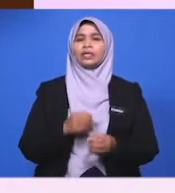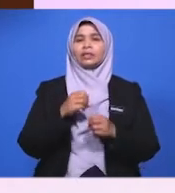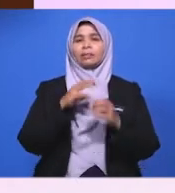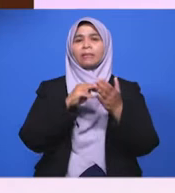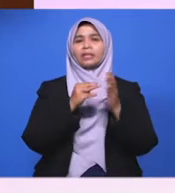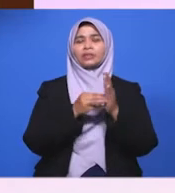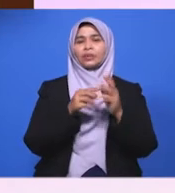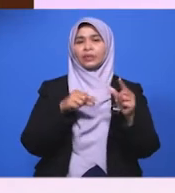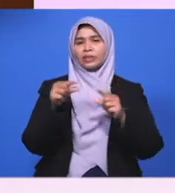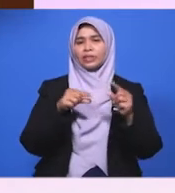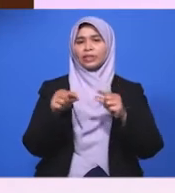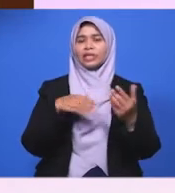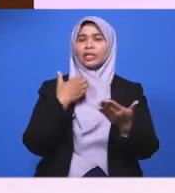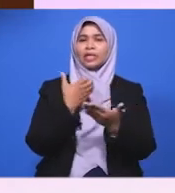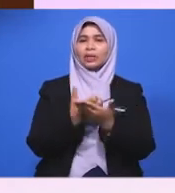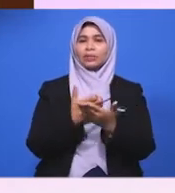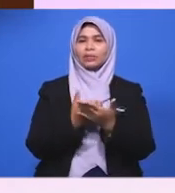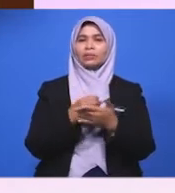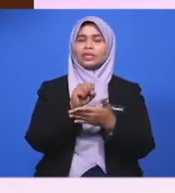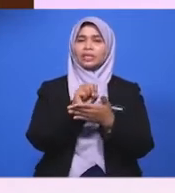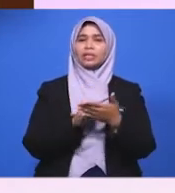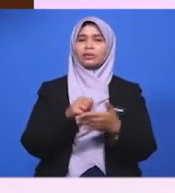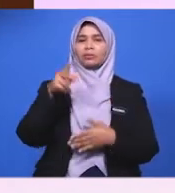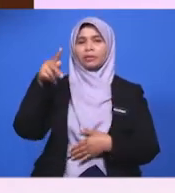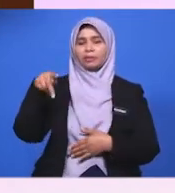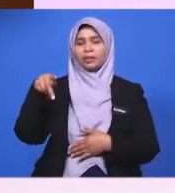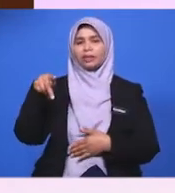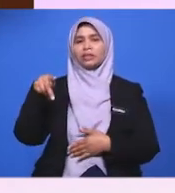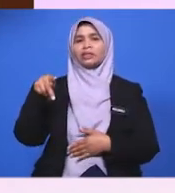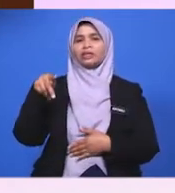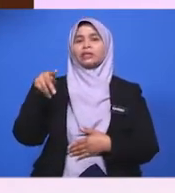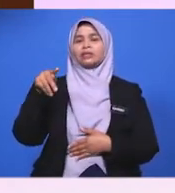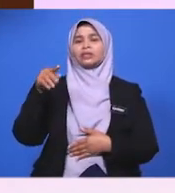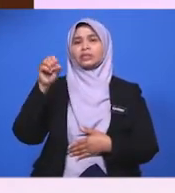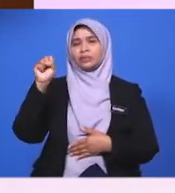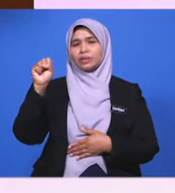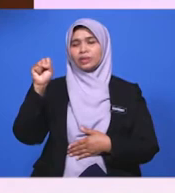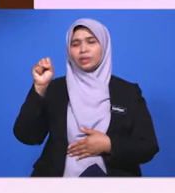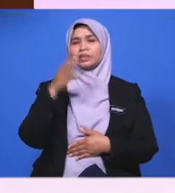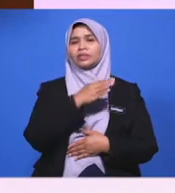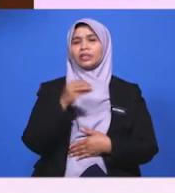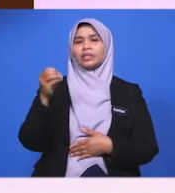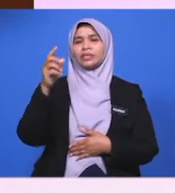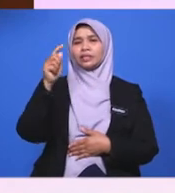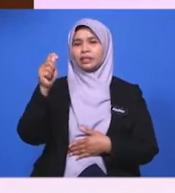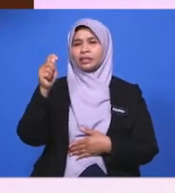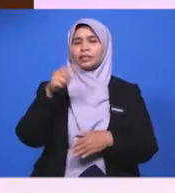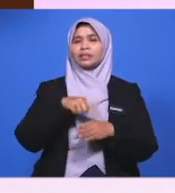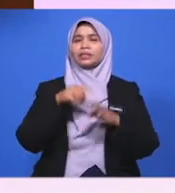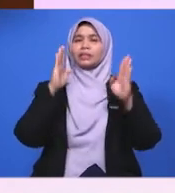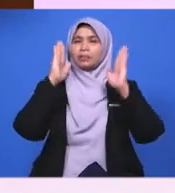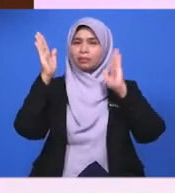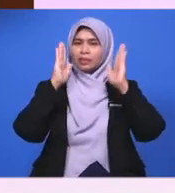Nyatakan maksud kegiatan ekonomi sektor prima, sekunda dan tertia di